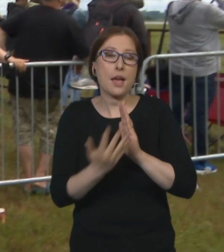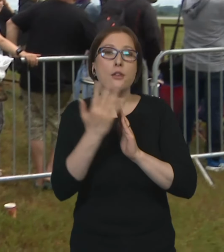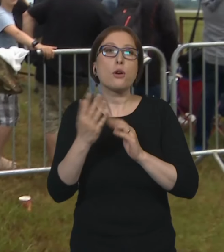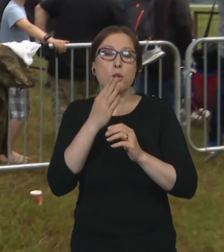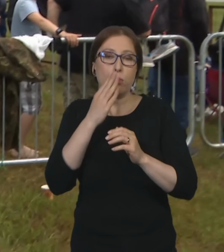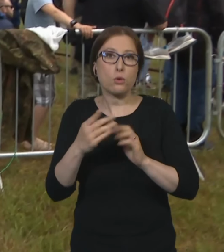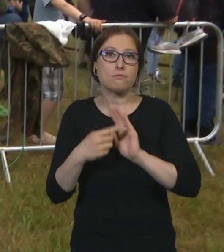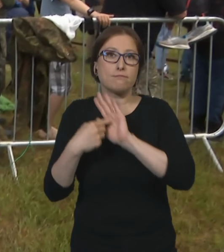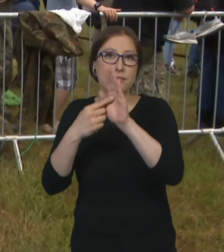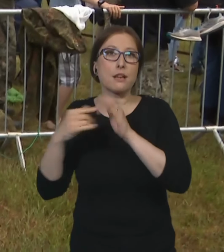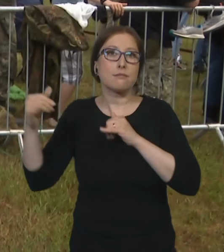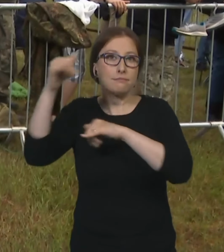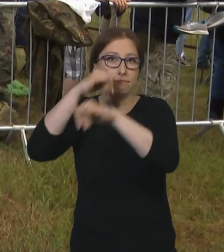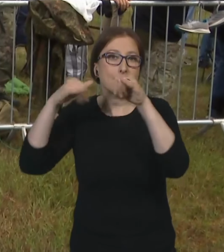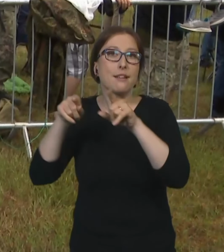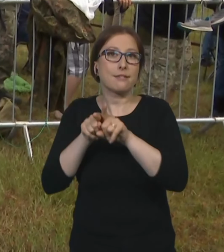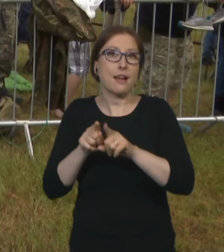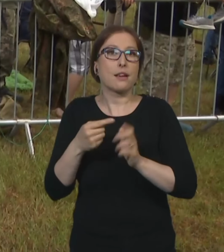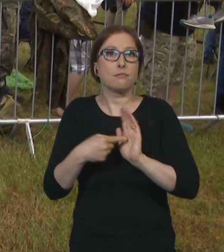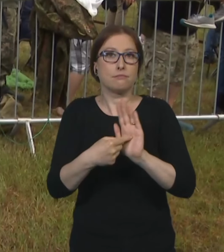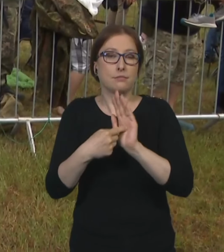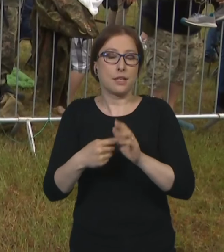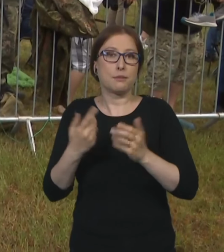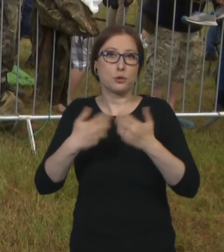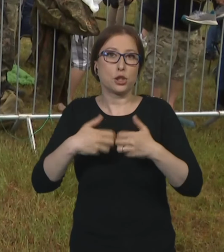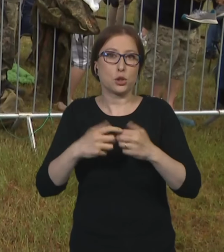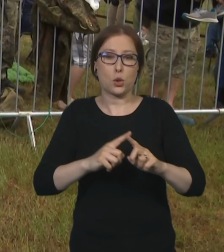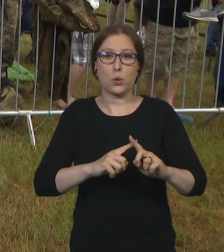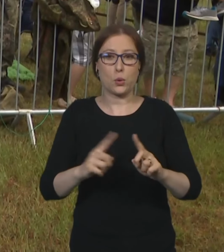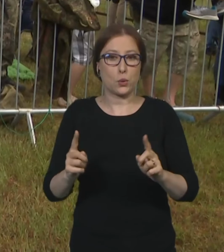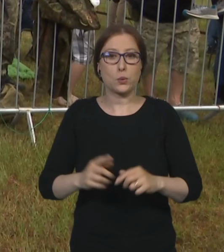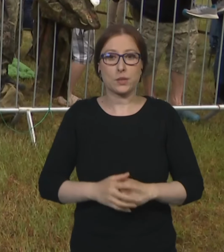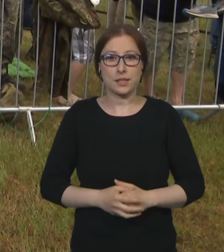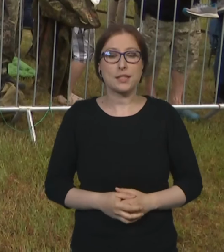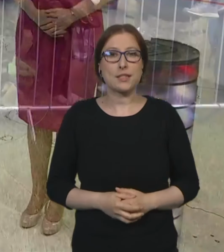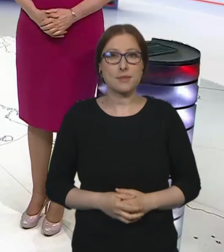nejenom na nebi, ale také na zemi. Veronika Skřivanová, Česká televize, Pardubice.